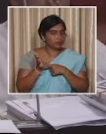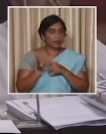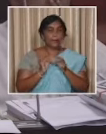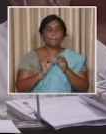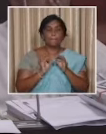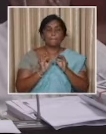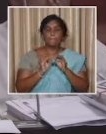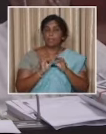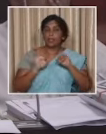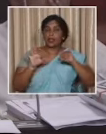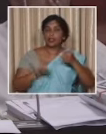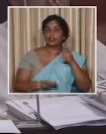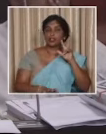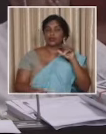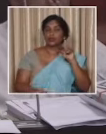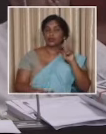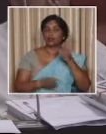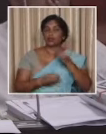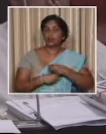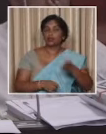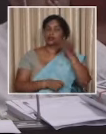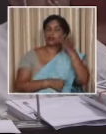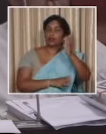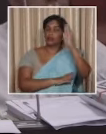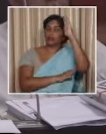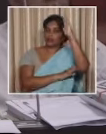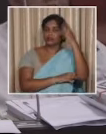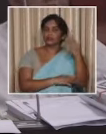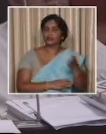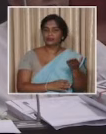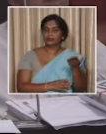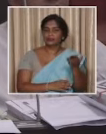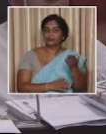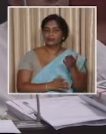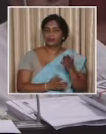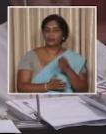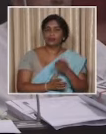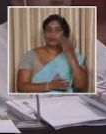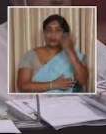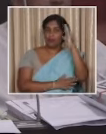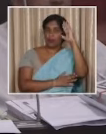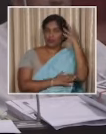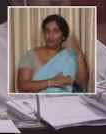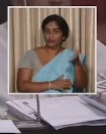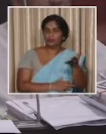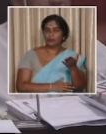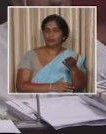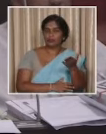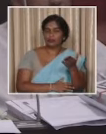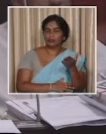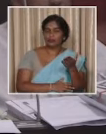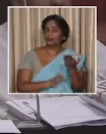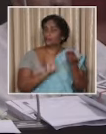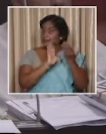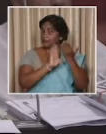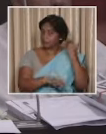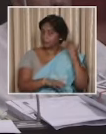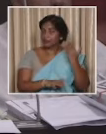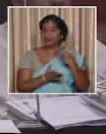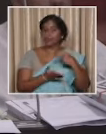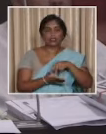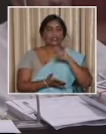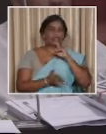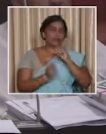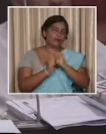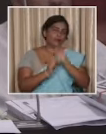බිලියන 681ක් නැති කරන්න ඔබලා ඕගොල්ලෝ අතීසුවා. ඕගොල්ලෝ අතීසුවා. එදා නැගිටලා කිව්වනම්